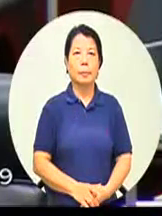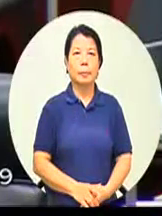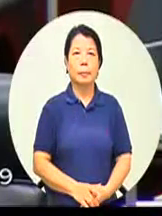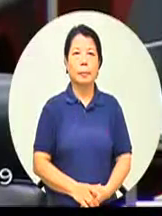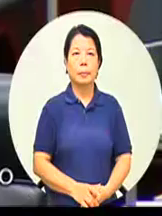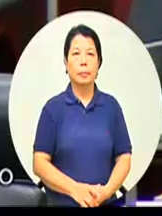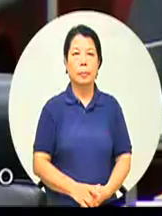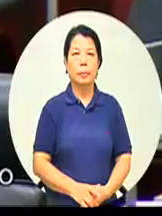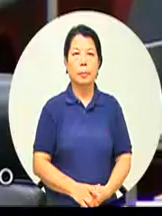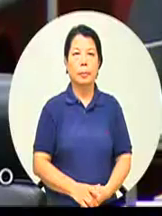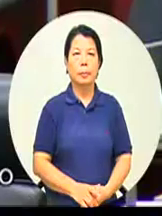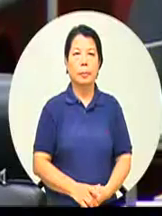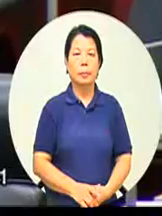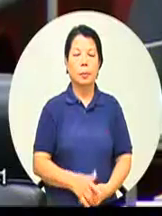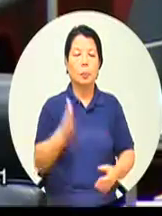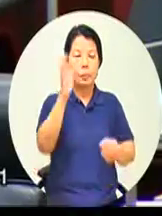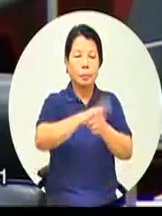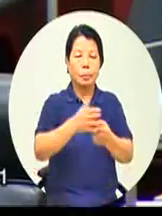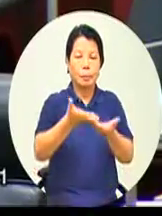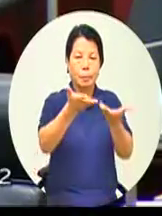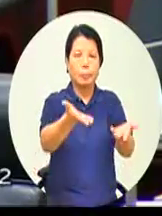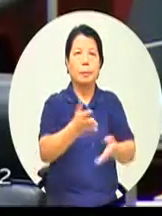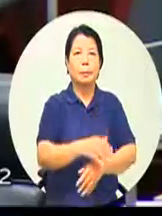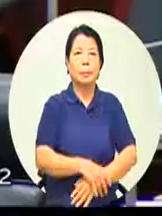好，那我们再补充给议员。